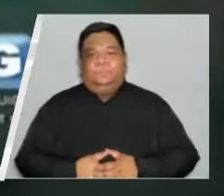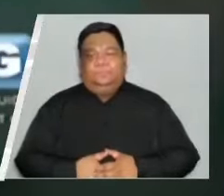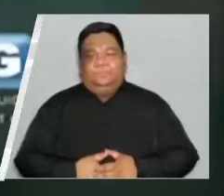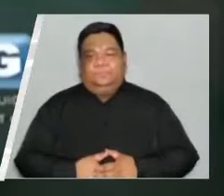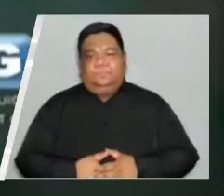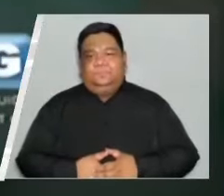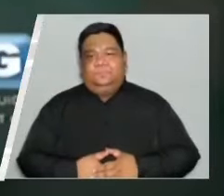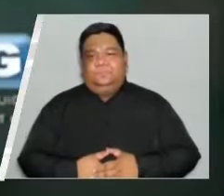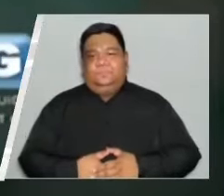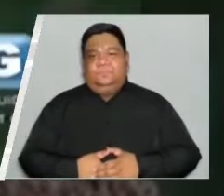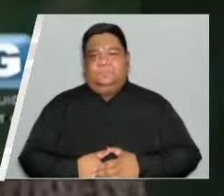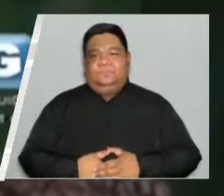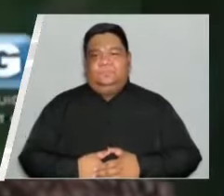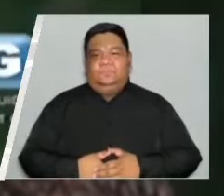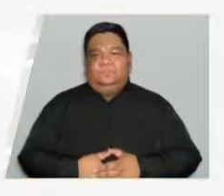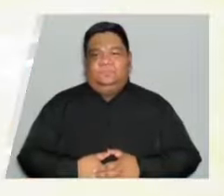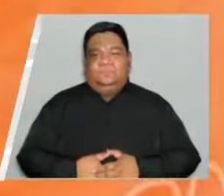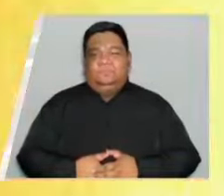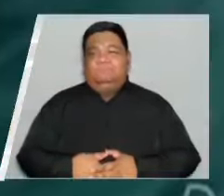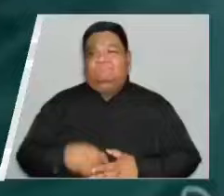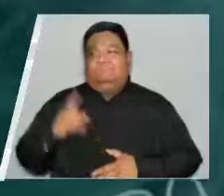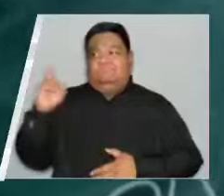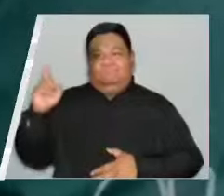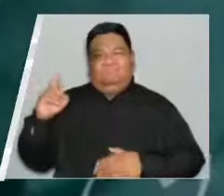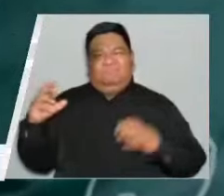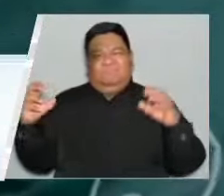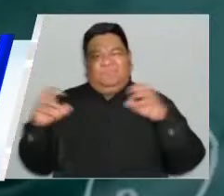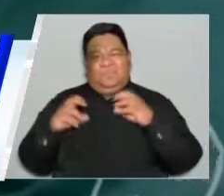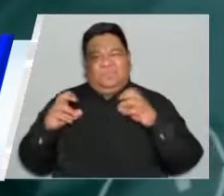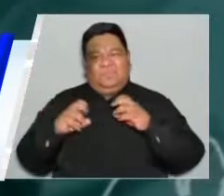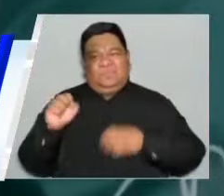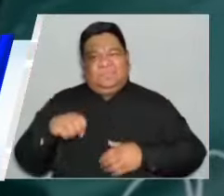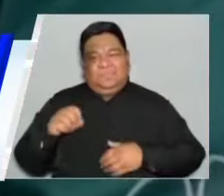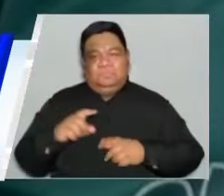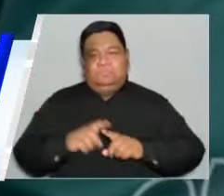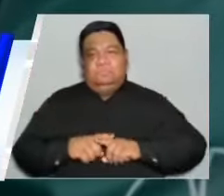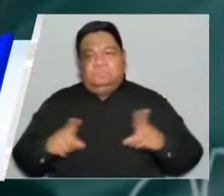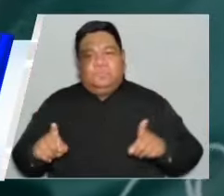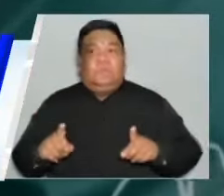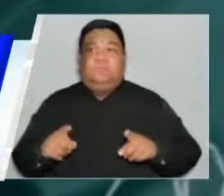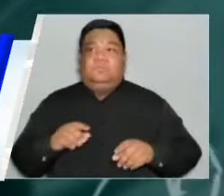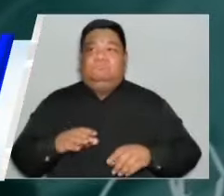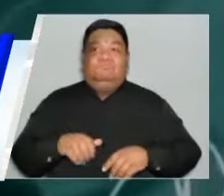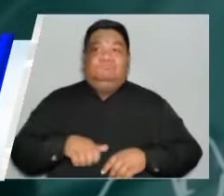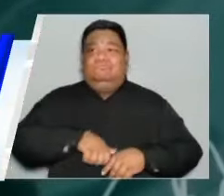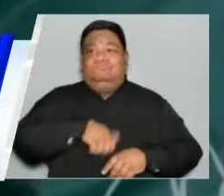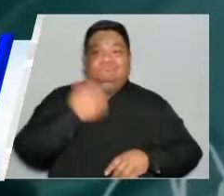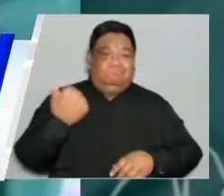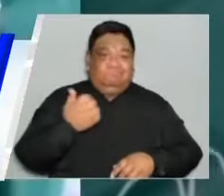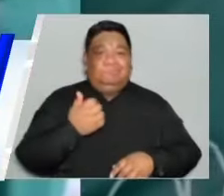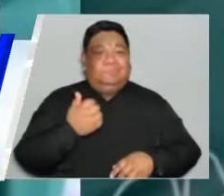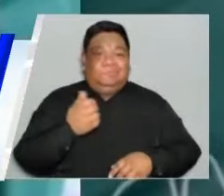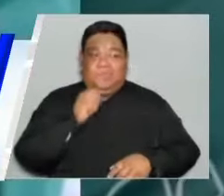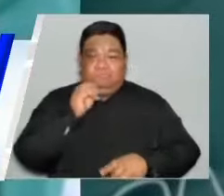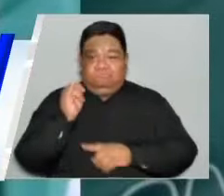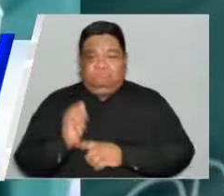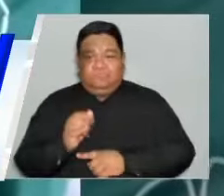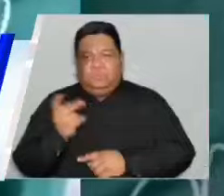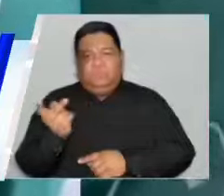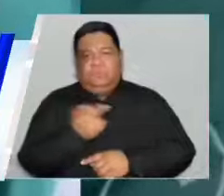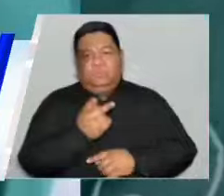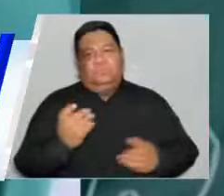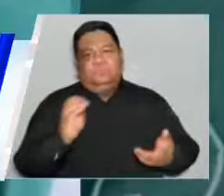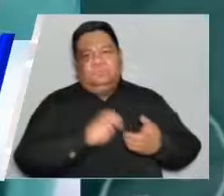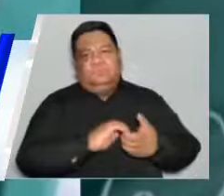naninigaw? Nag-aaway man on cam, pero kabaliktaran yan off cam dahil sa Match Made in Heaven collab na hatid ng